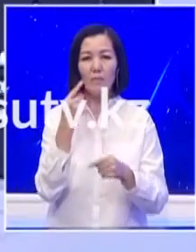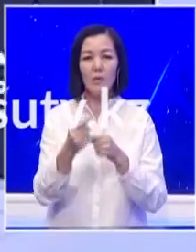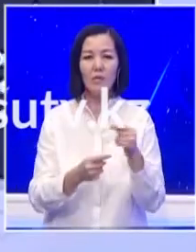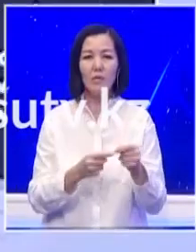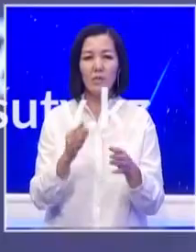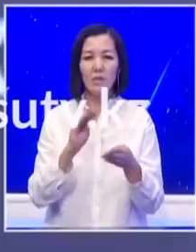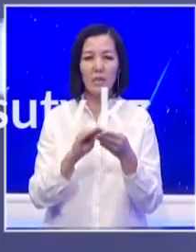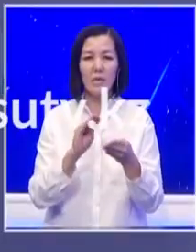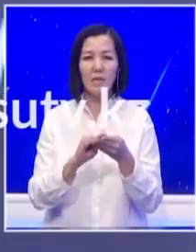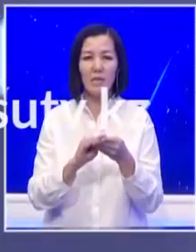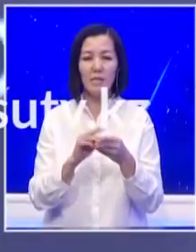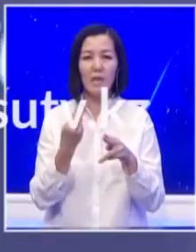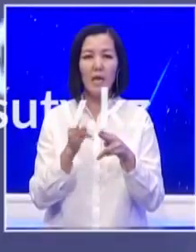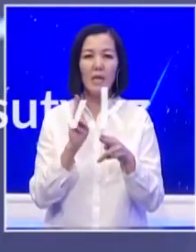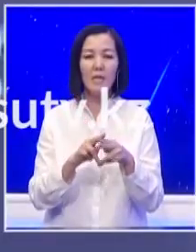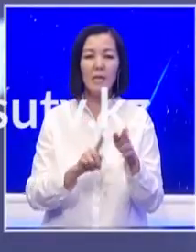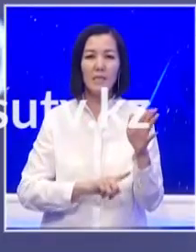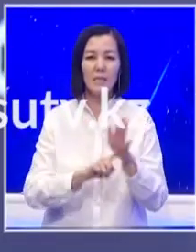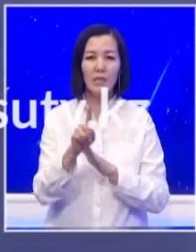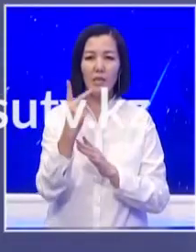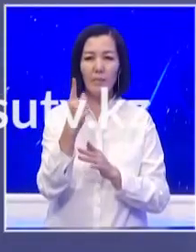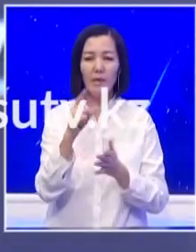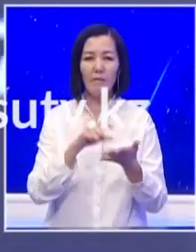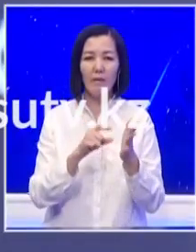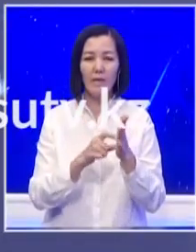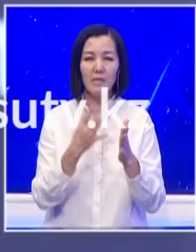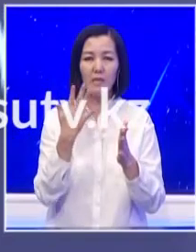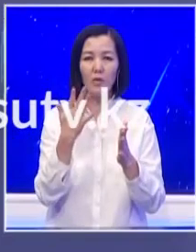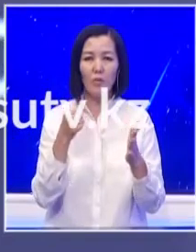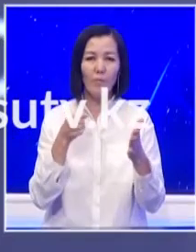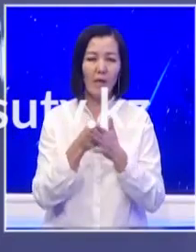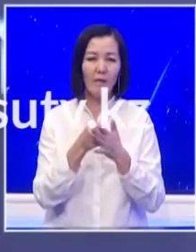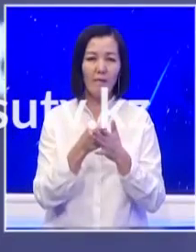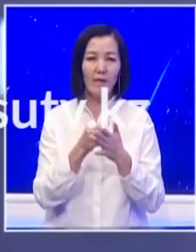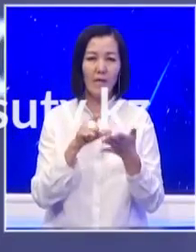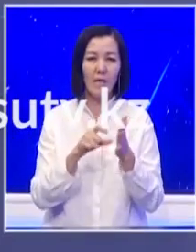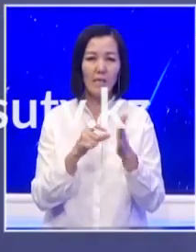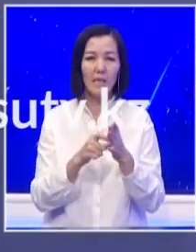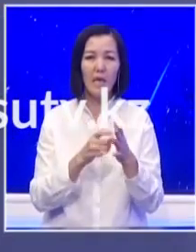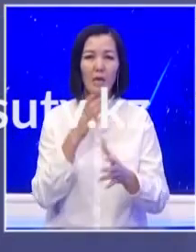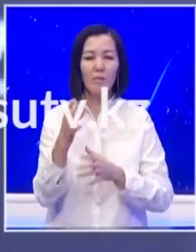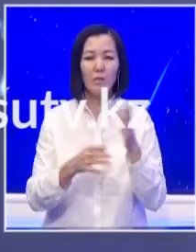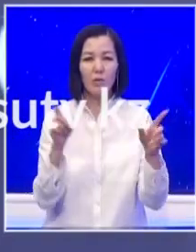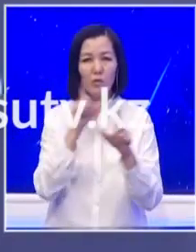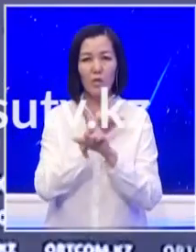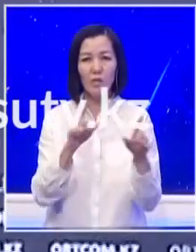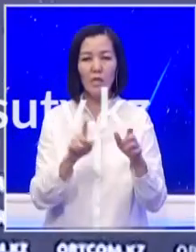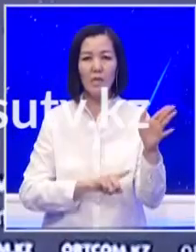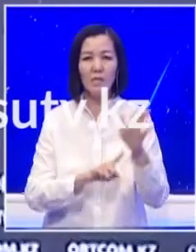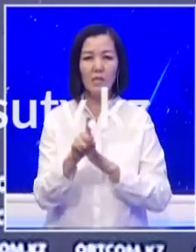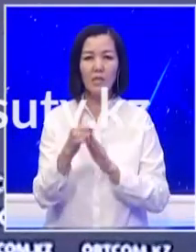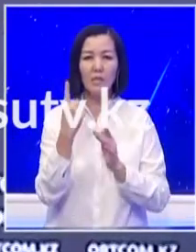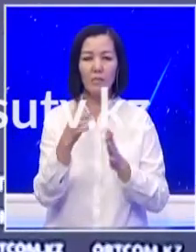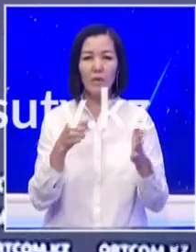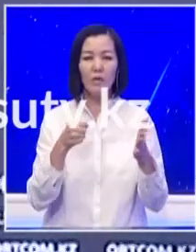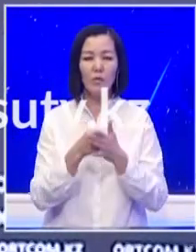обучения сохраняется для учащихся с 1 по 5 классы, в международных школах с 1 по 7 классы. А вот для старшеклассников